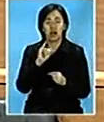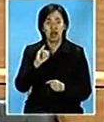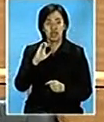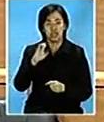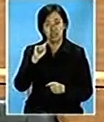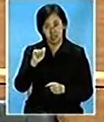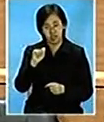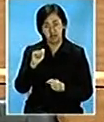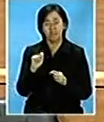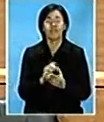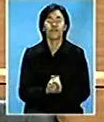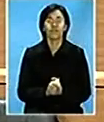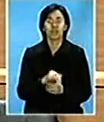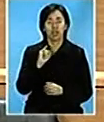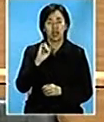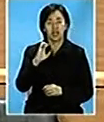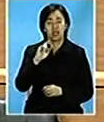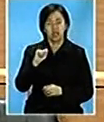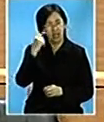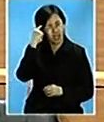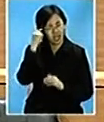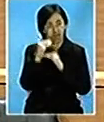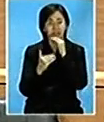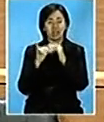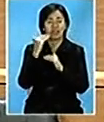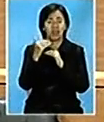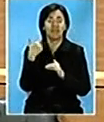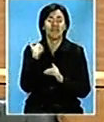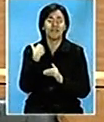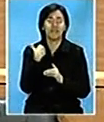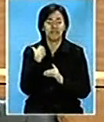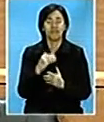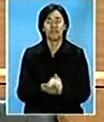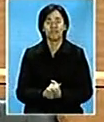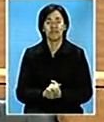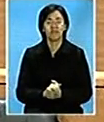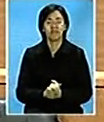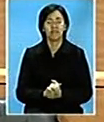ที่เราก็ยังจำเป็นที่ต้องพัฒนาในด้านนี้อยู่นะครับ